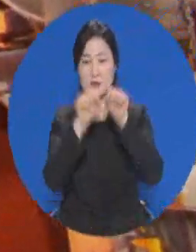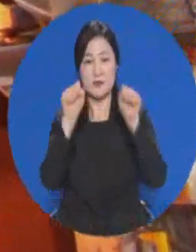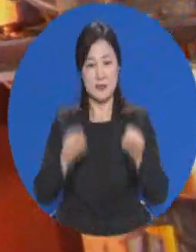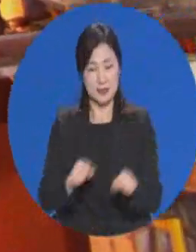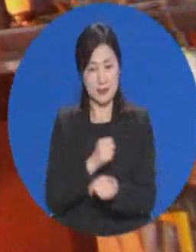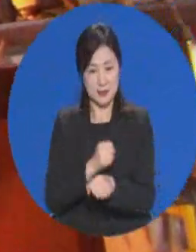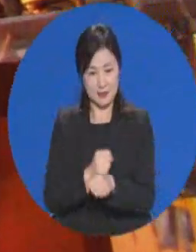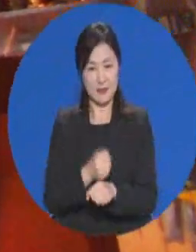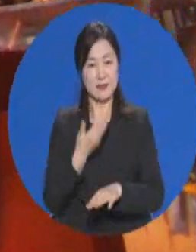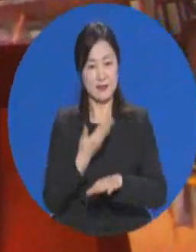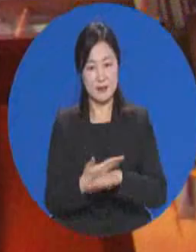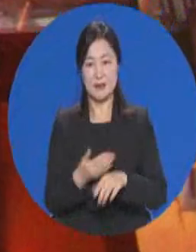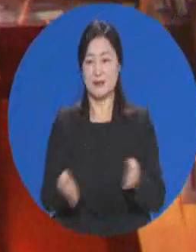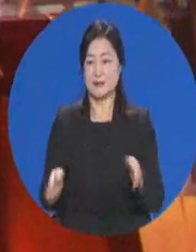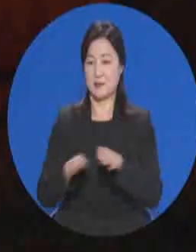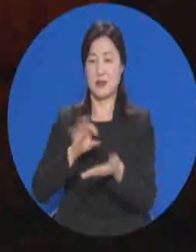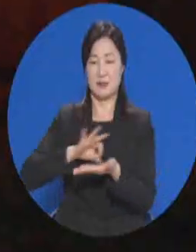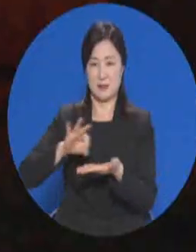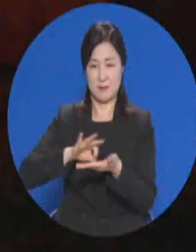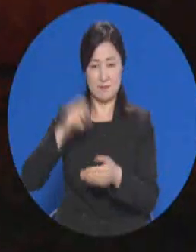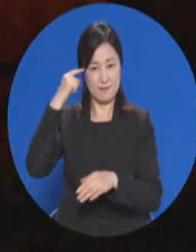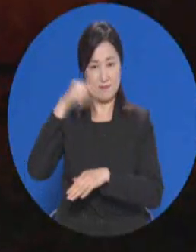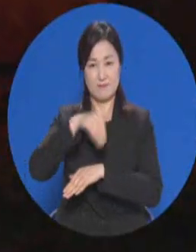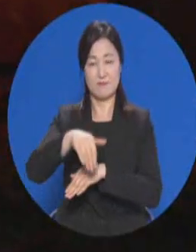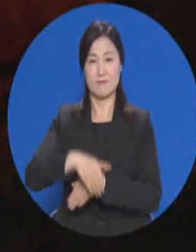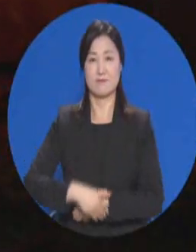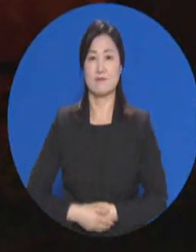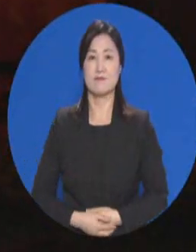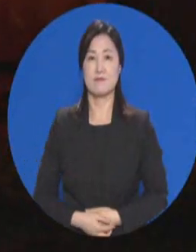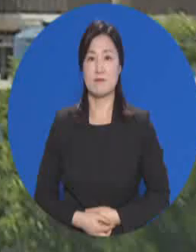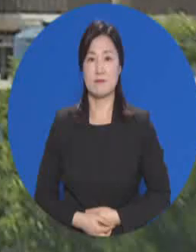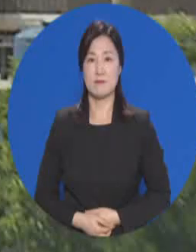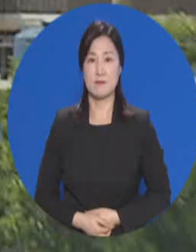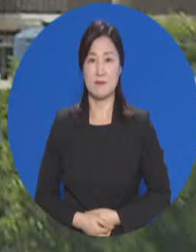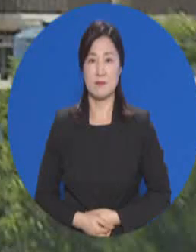다른 설비에도 확대 적용할 계획입니다.